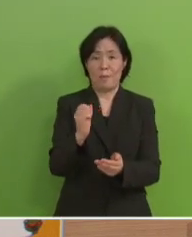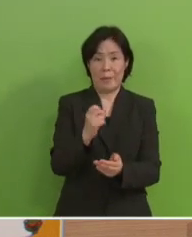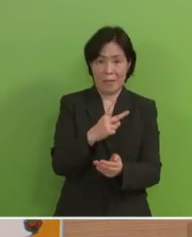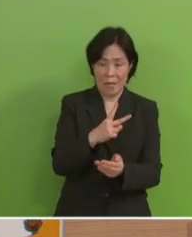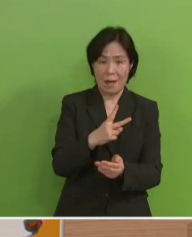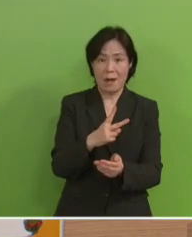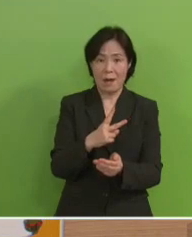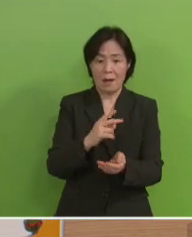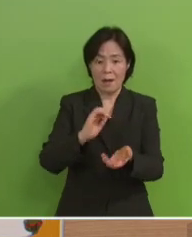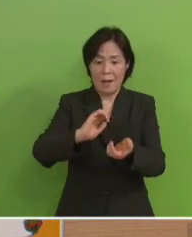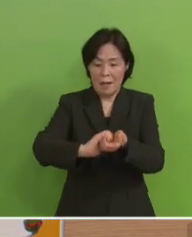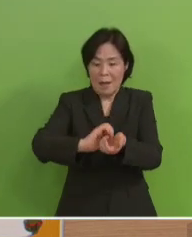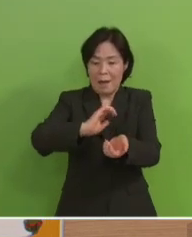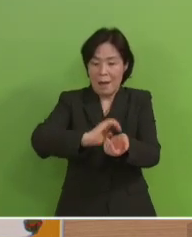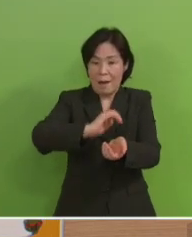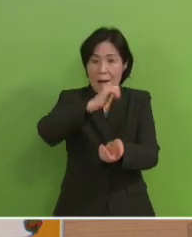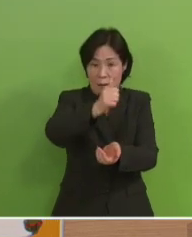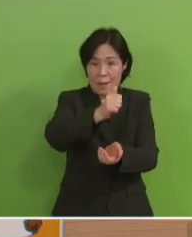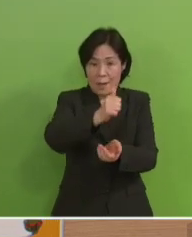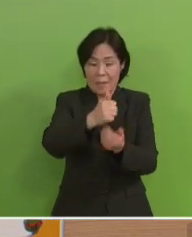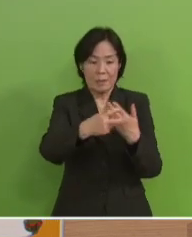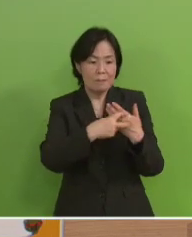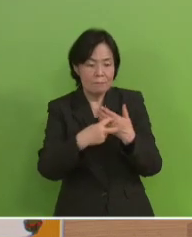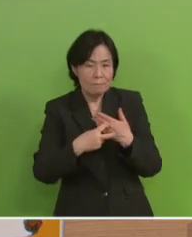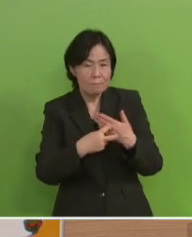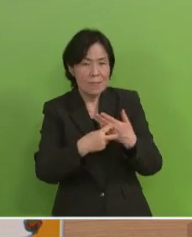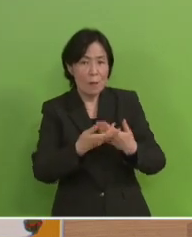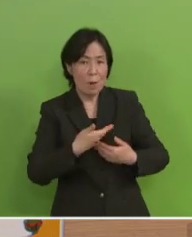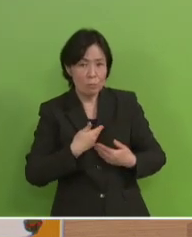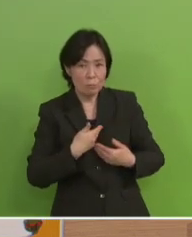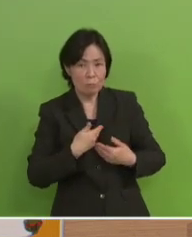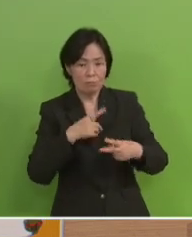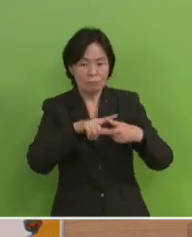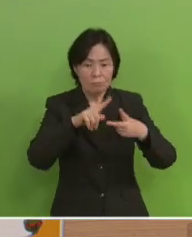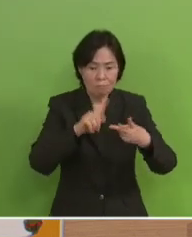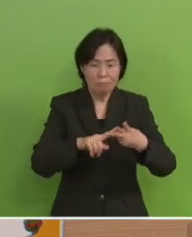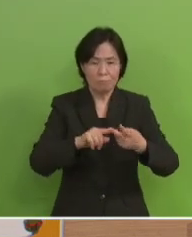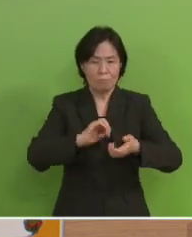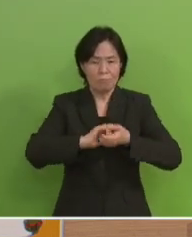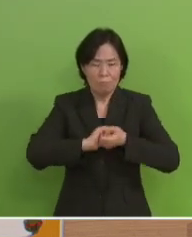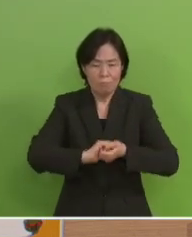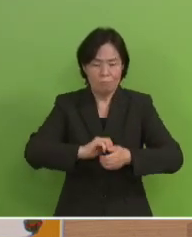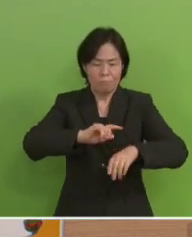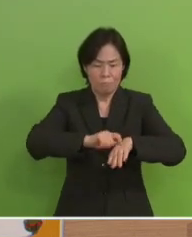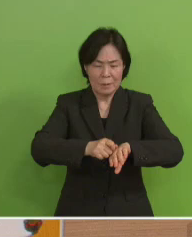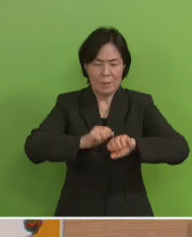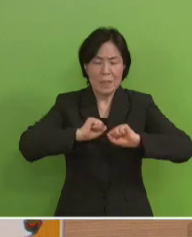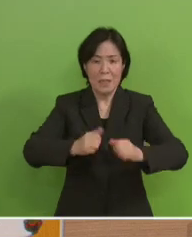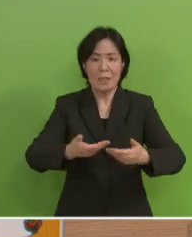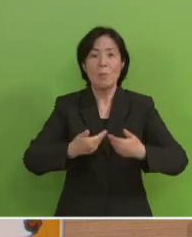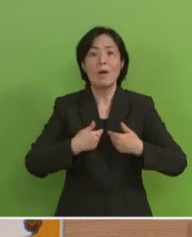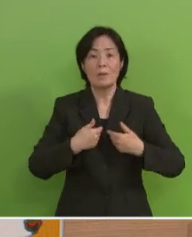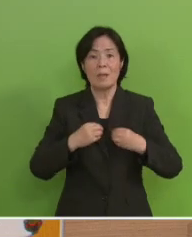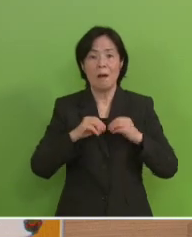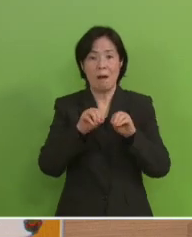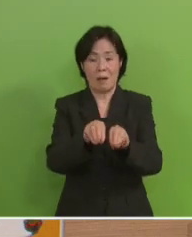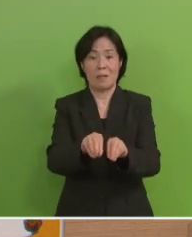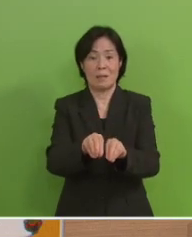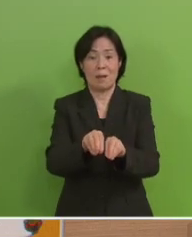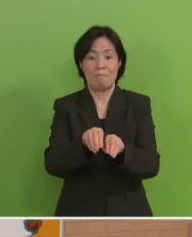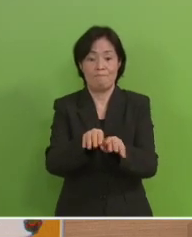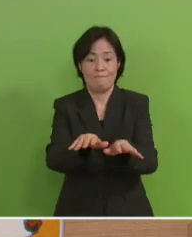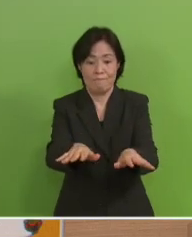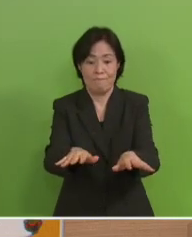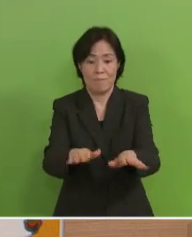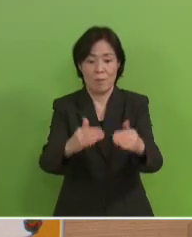かかりつけの先生に受診していただくとこれを徹底して頂けたら感染を抑えることができるというふうに